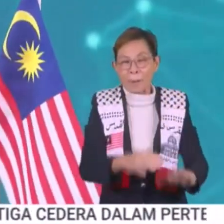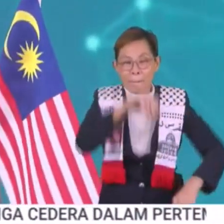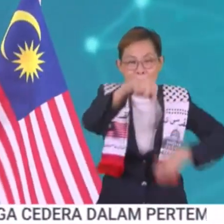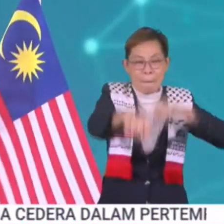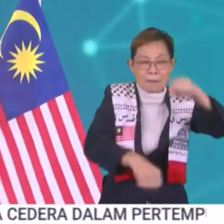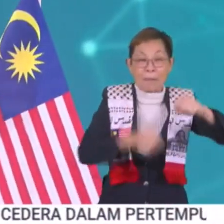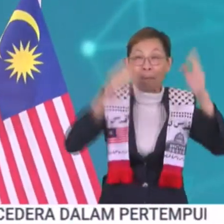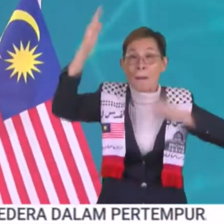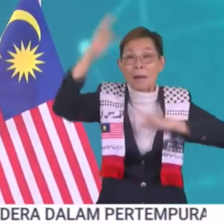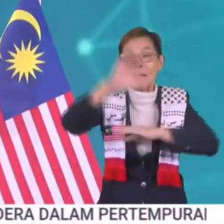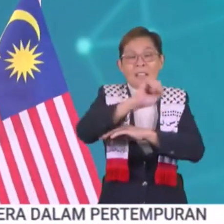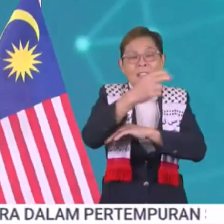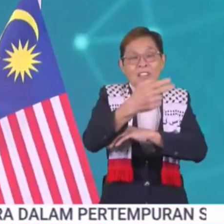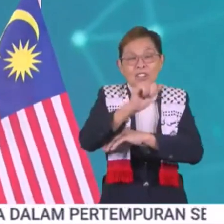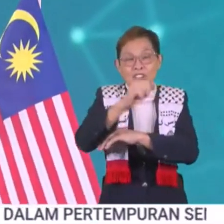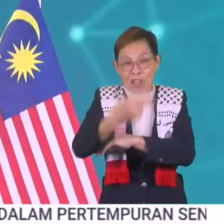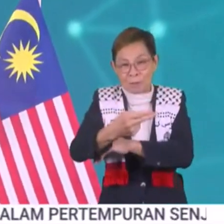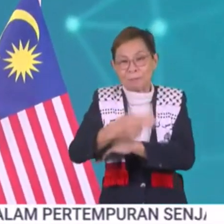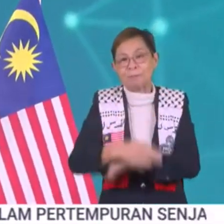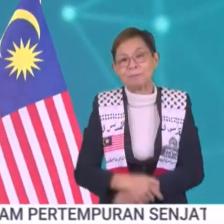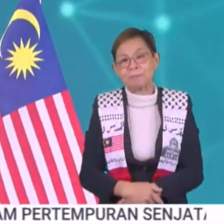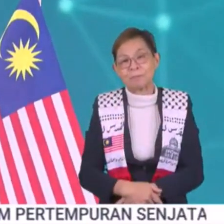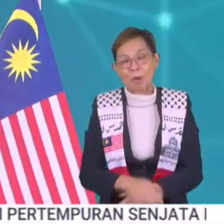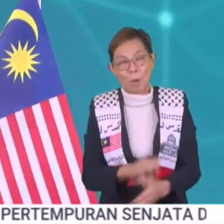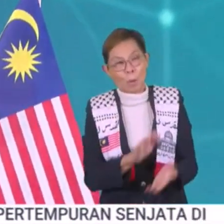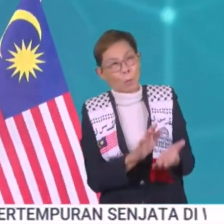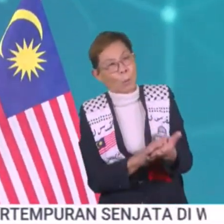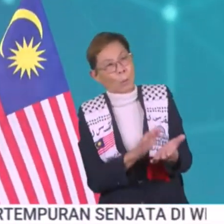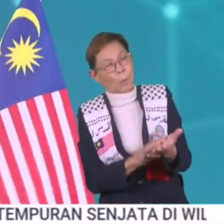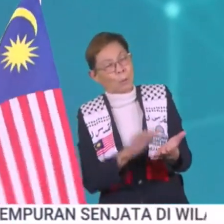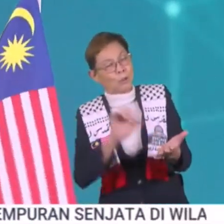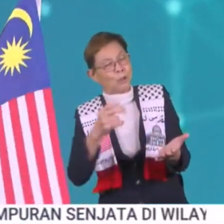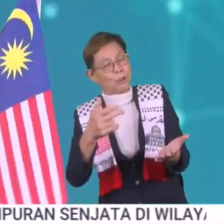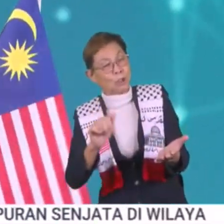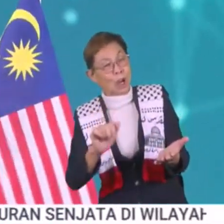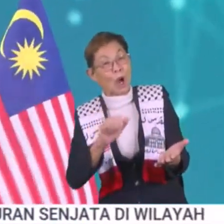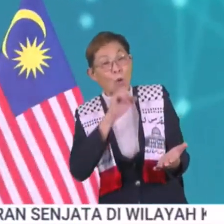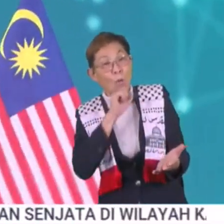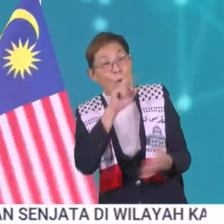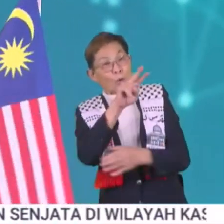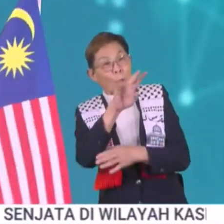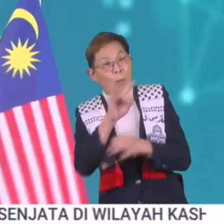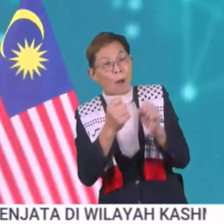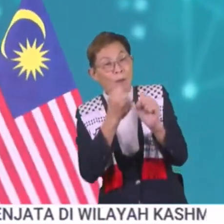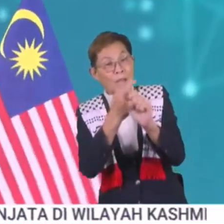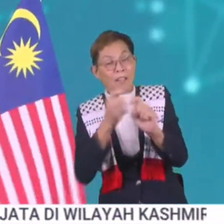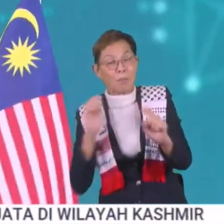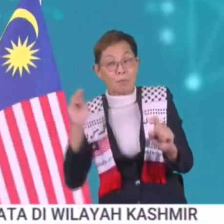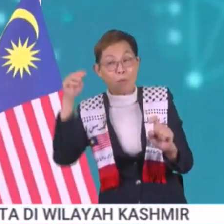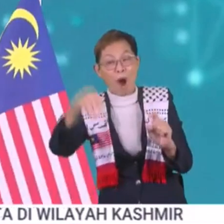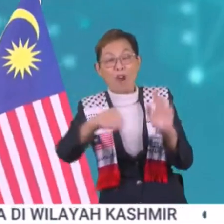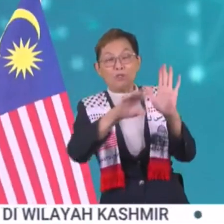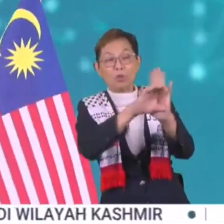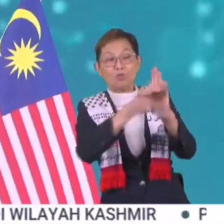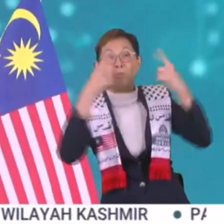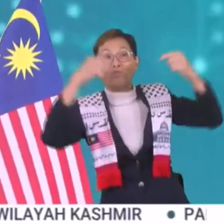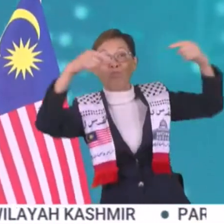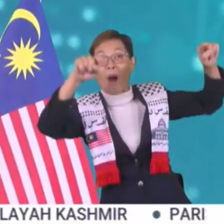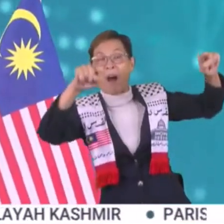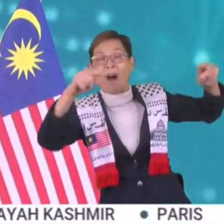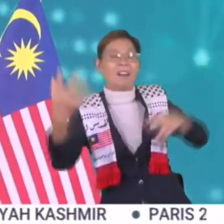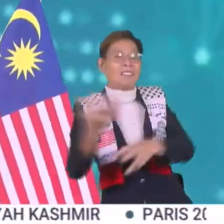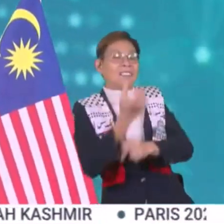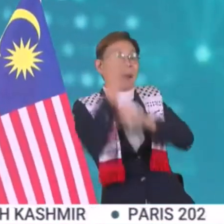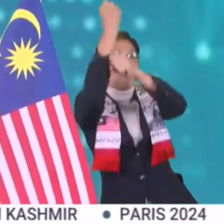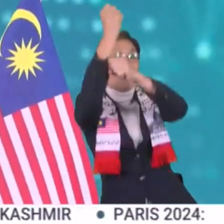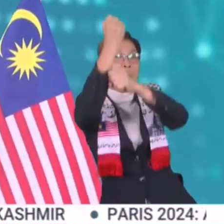trek negara Muhammad Shah Firdaus Shahrum. Beliau memuji Shah Firdaus, pelumba berusia 28 tahun dari Muar sebagai contoh kejayaan yang